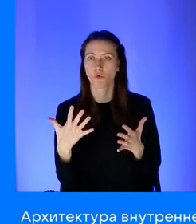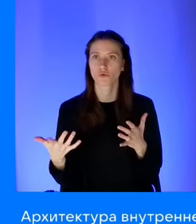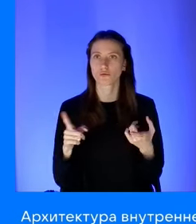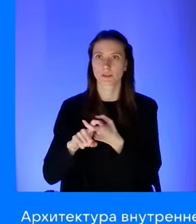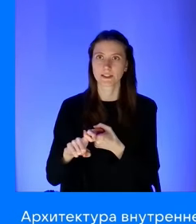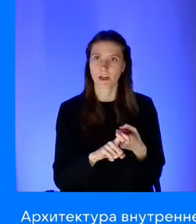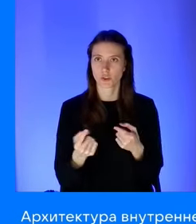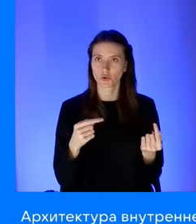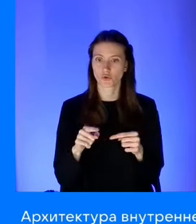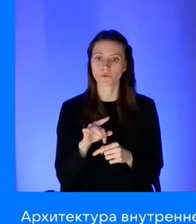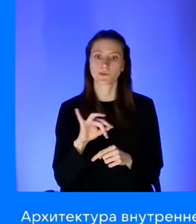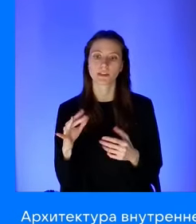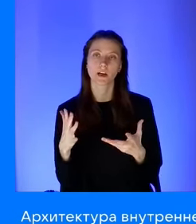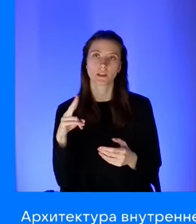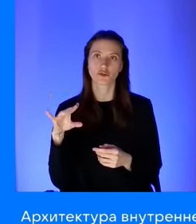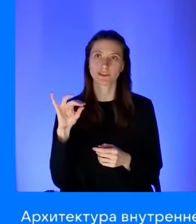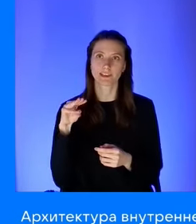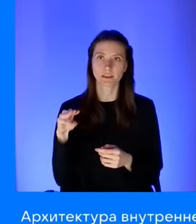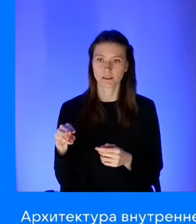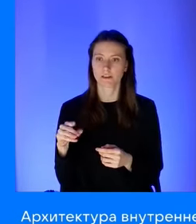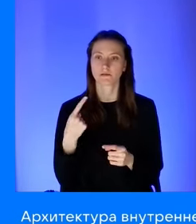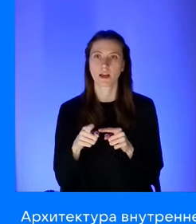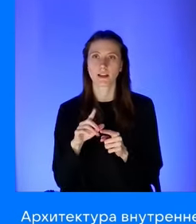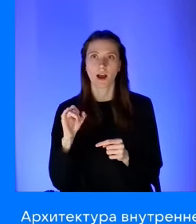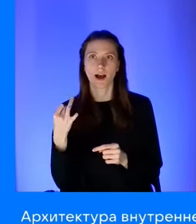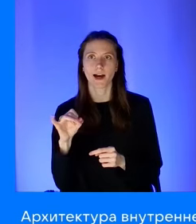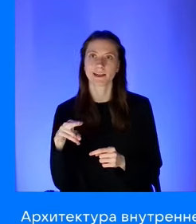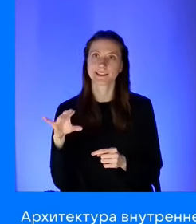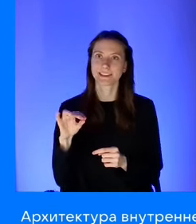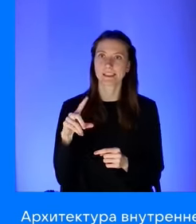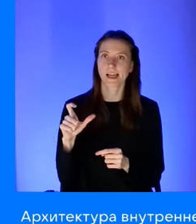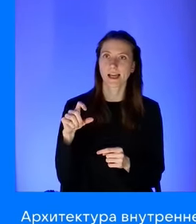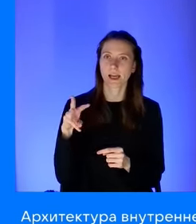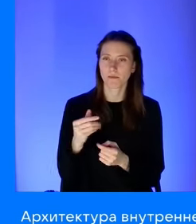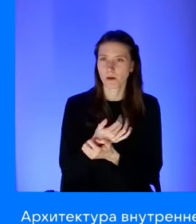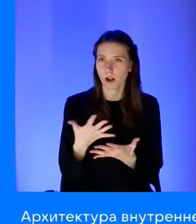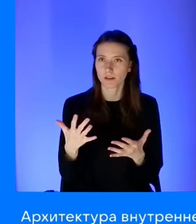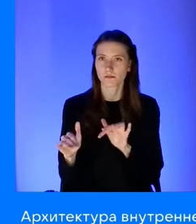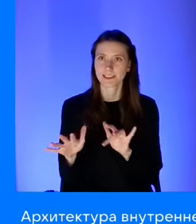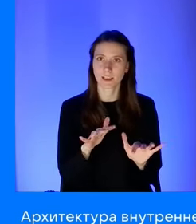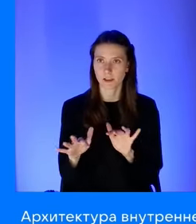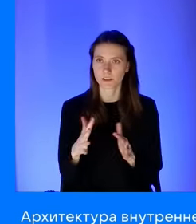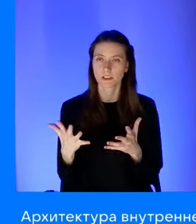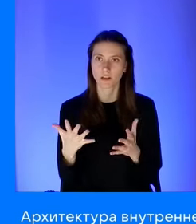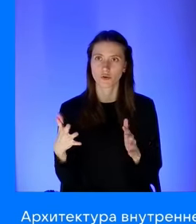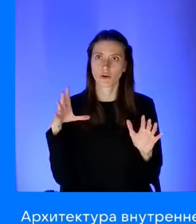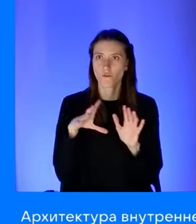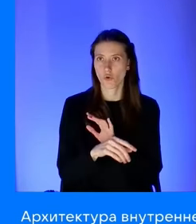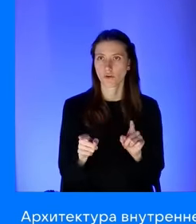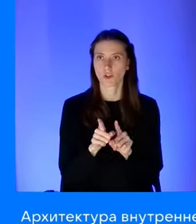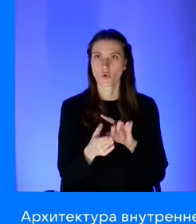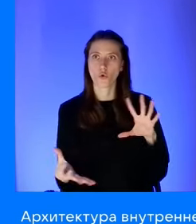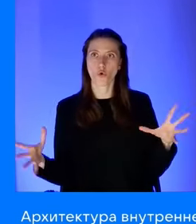любим это там жиры это idm это ещё какие-то сервисы которые составляют общий такой вот Фло работы